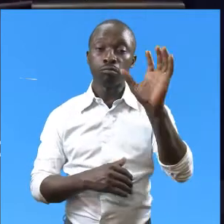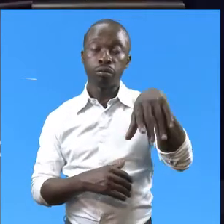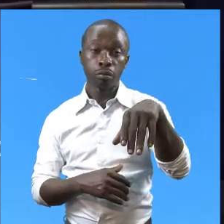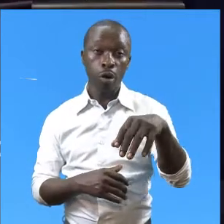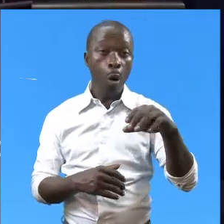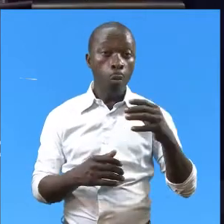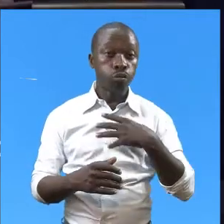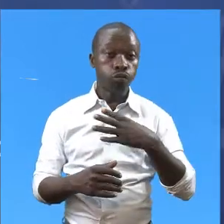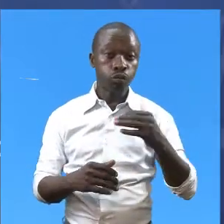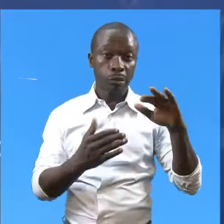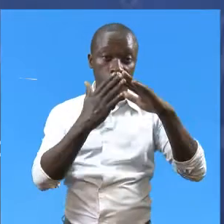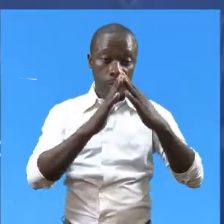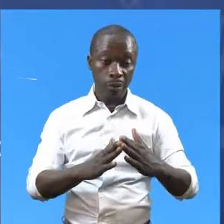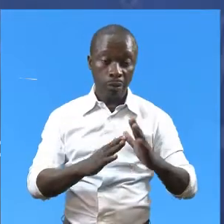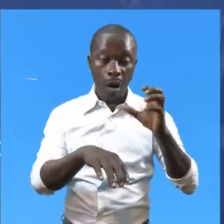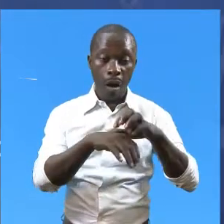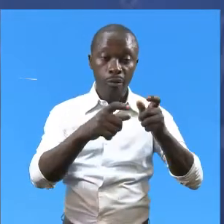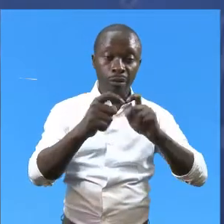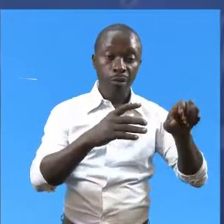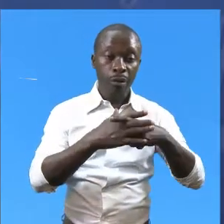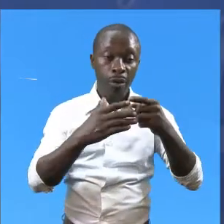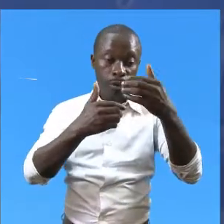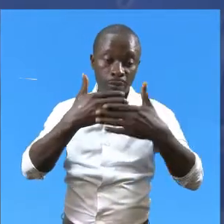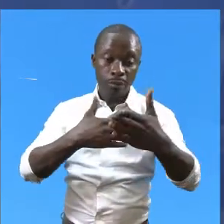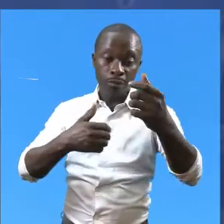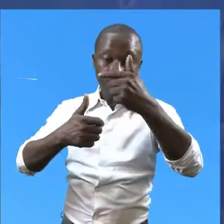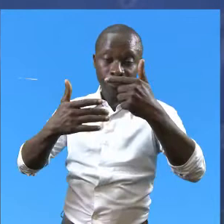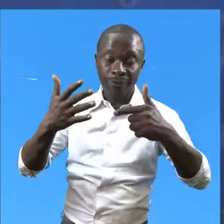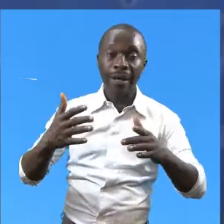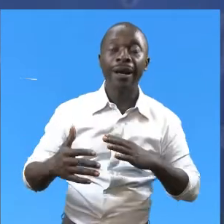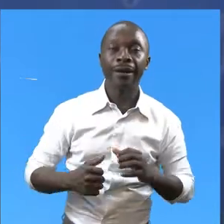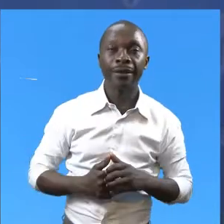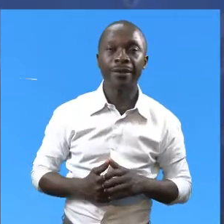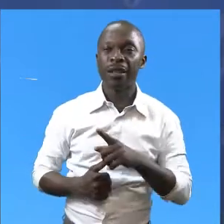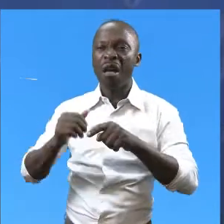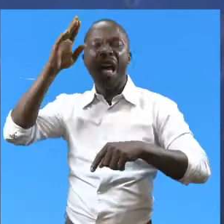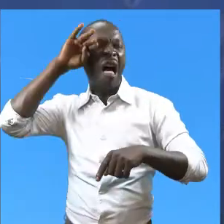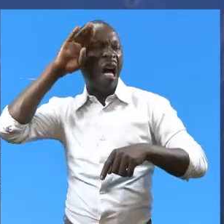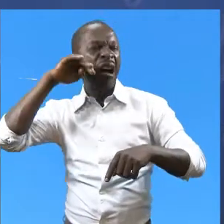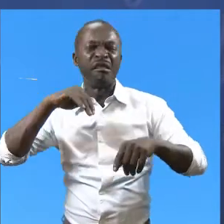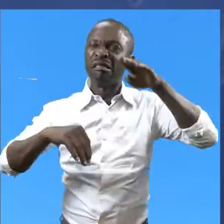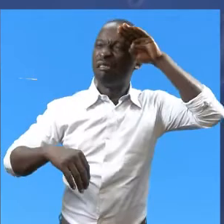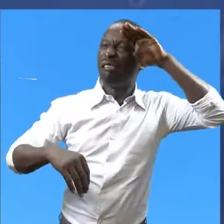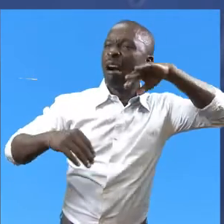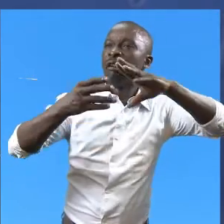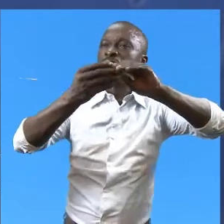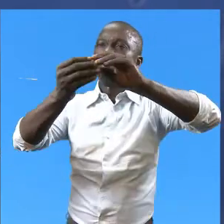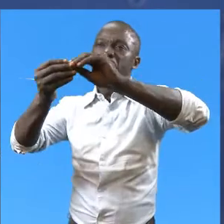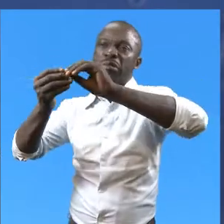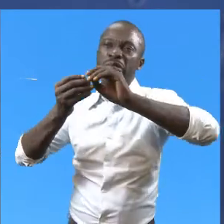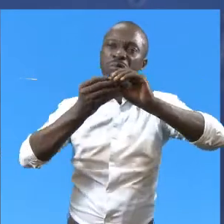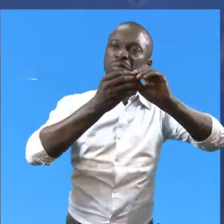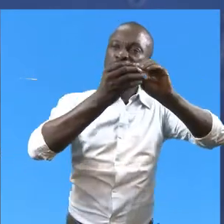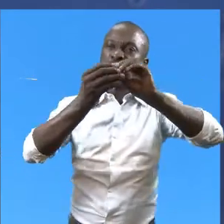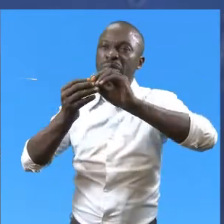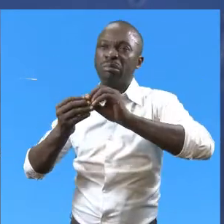quel engagement? L'imprévisibilité de Donald Trump, sa propension à dire tout et son contraire à ses homologues a